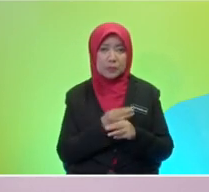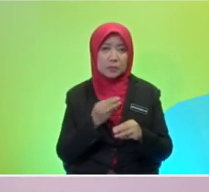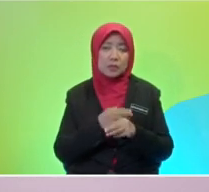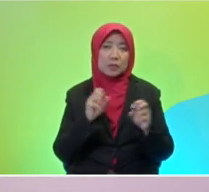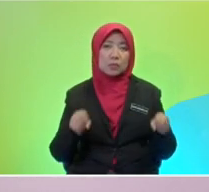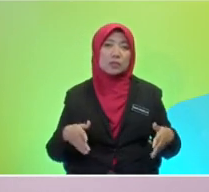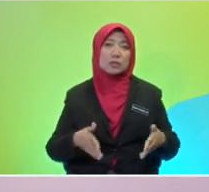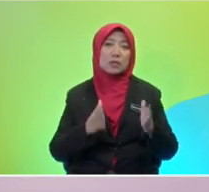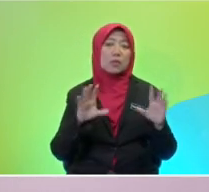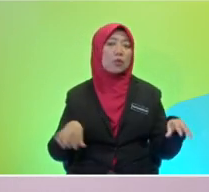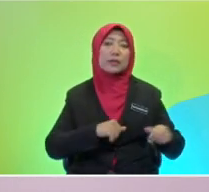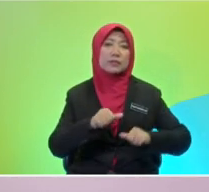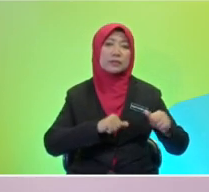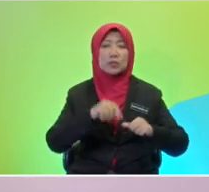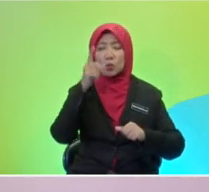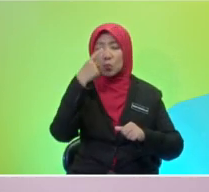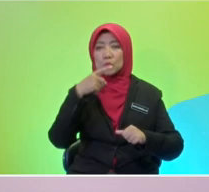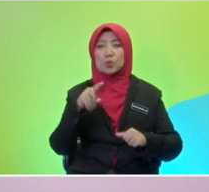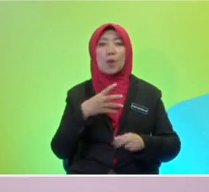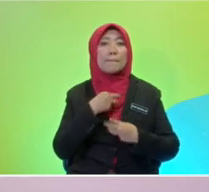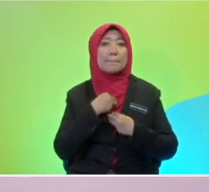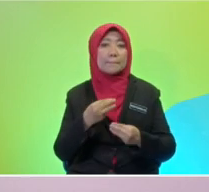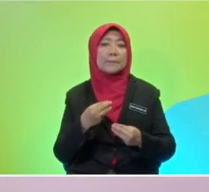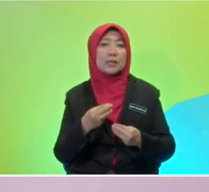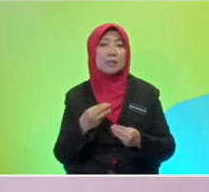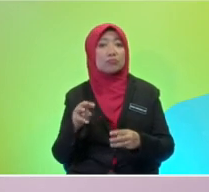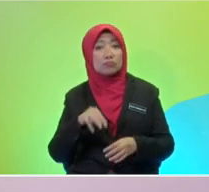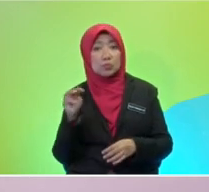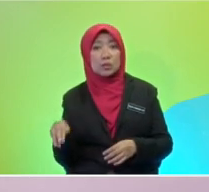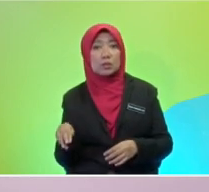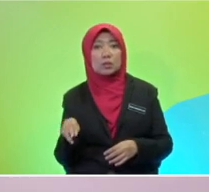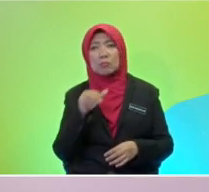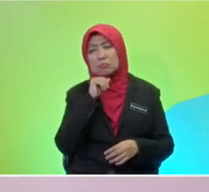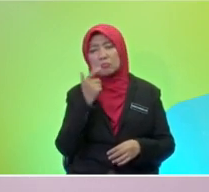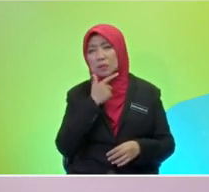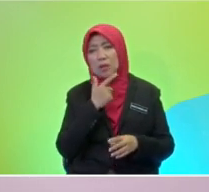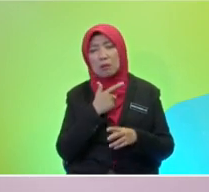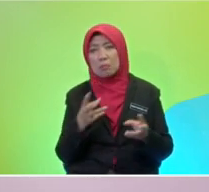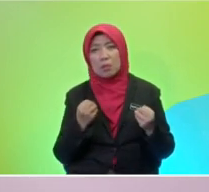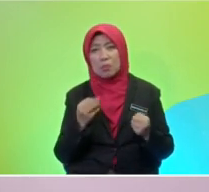jalankan berbagai aktivitas untuk menarik minat burik kita tak mau murid-murid merasakan matematika